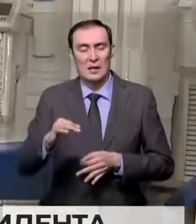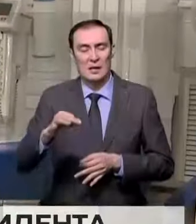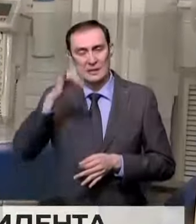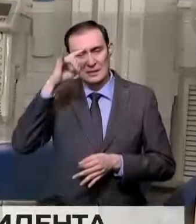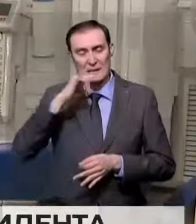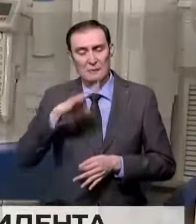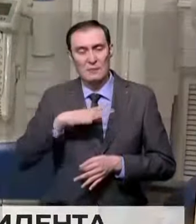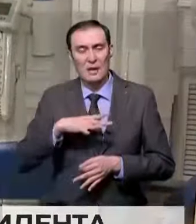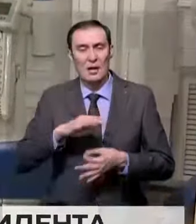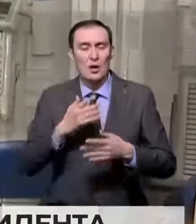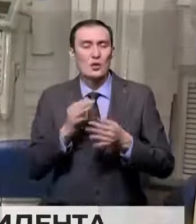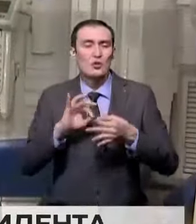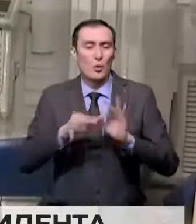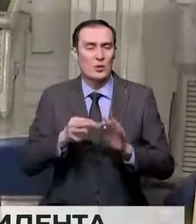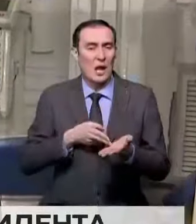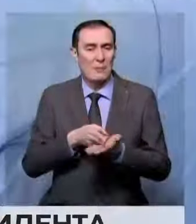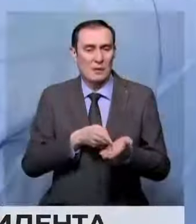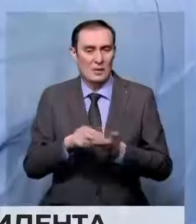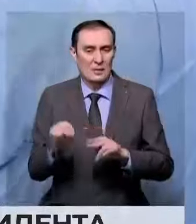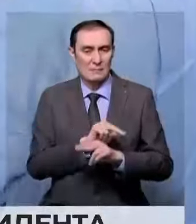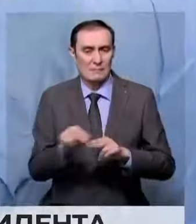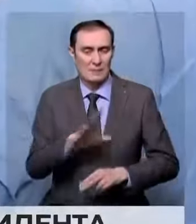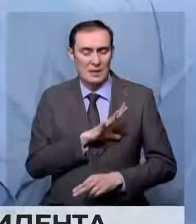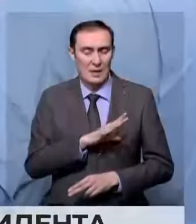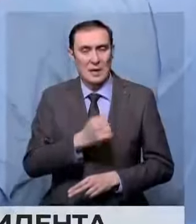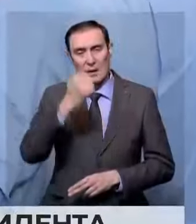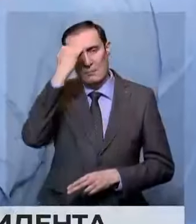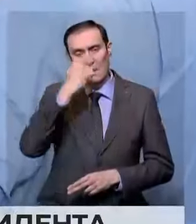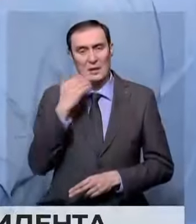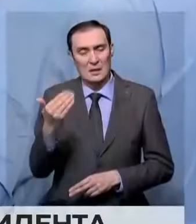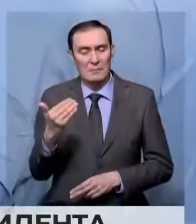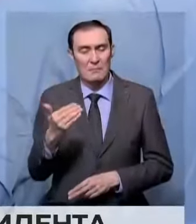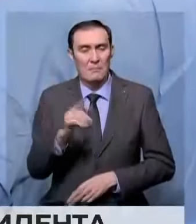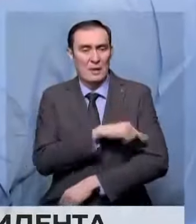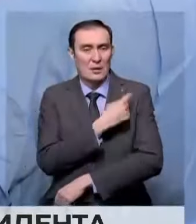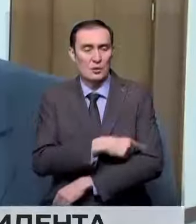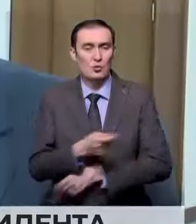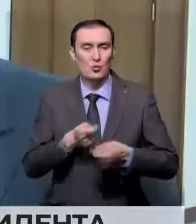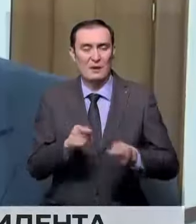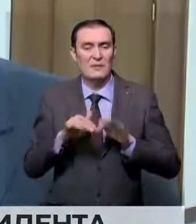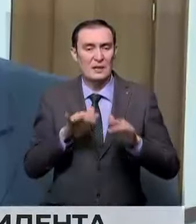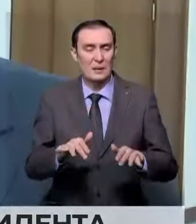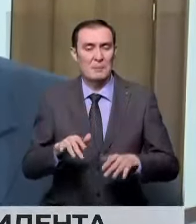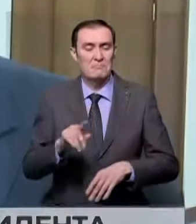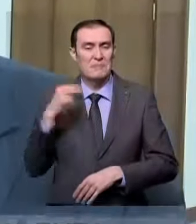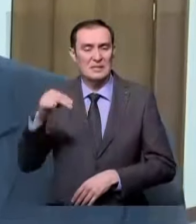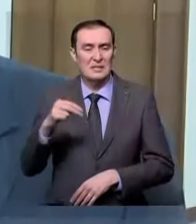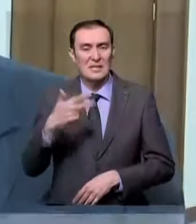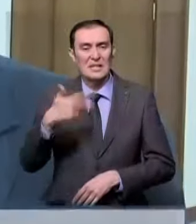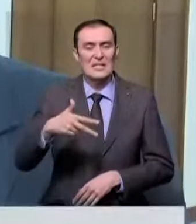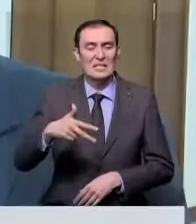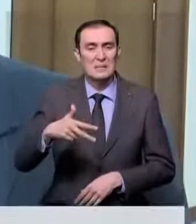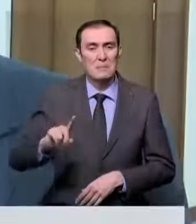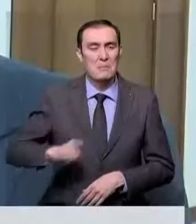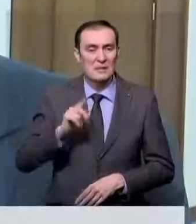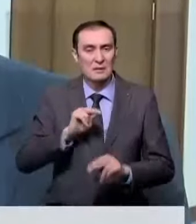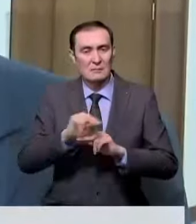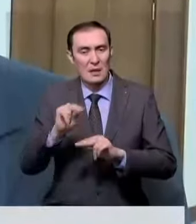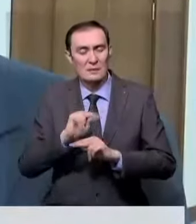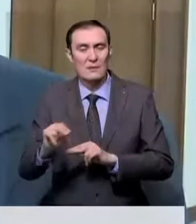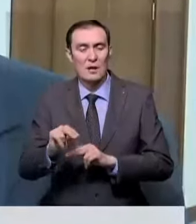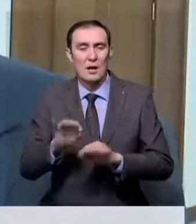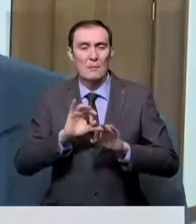ряд высокотехнологичных операций. Благодарим больницу управделами президента за более 30 мастер-классов, прочитаны